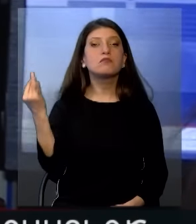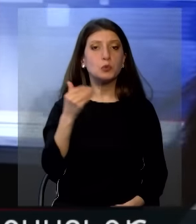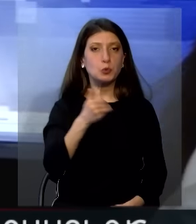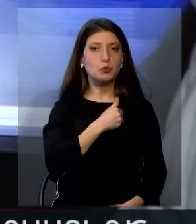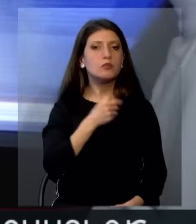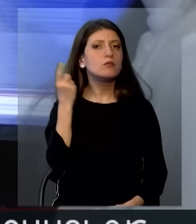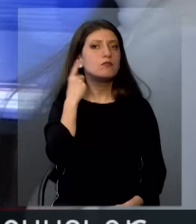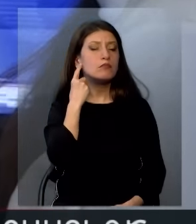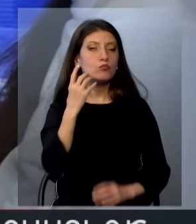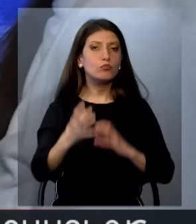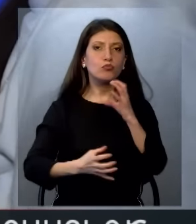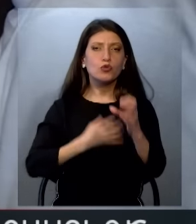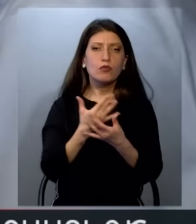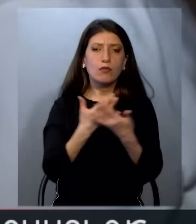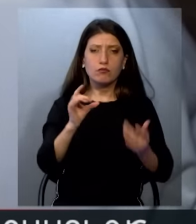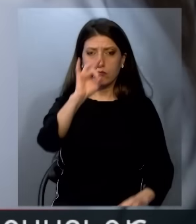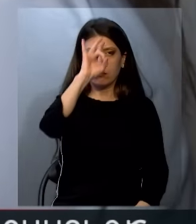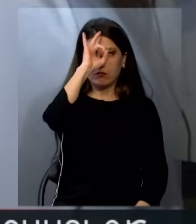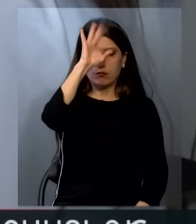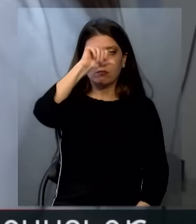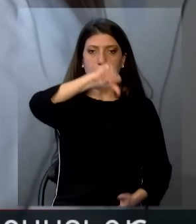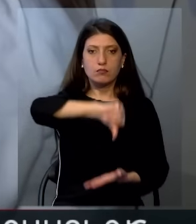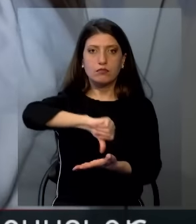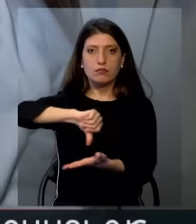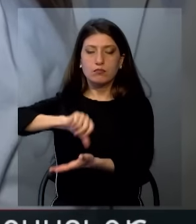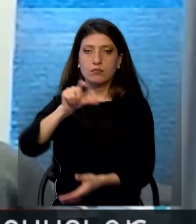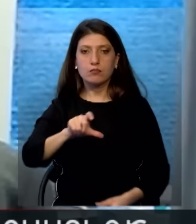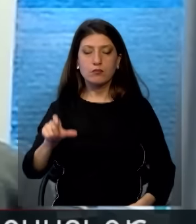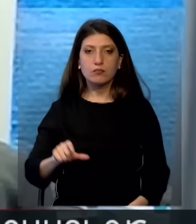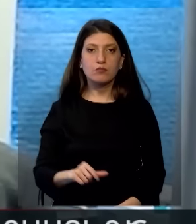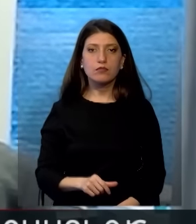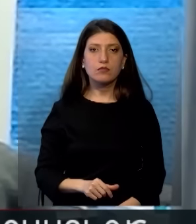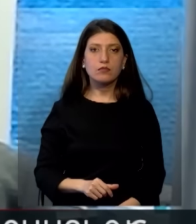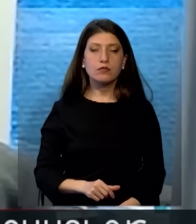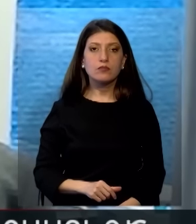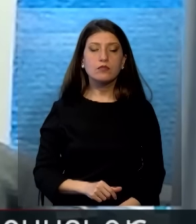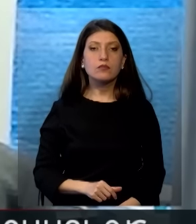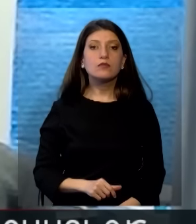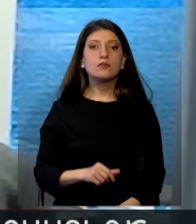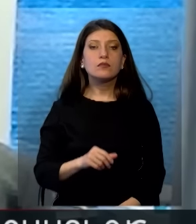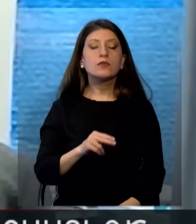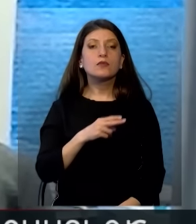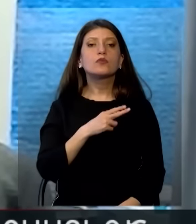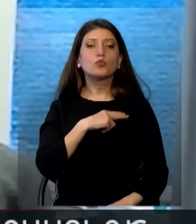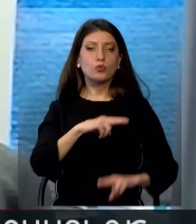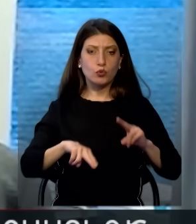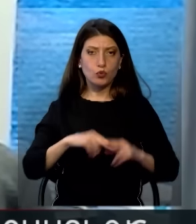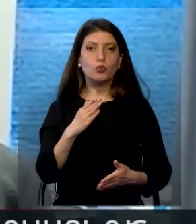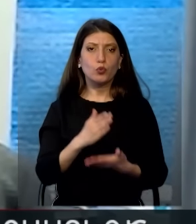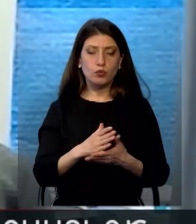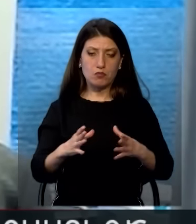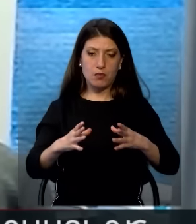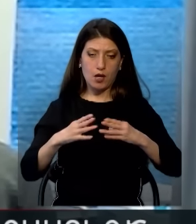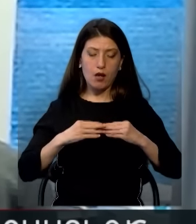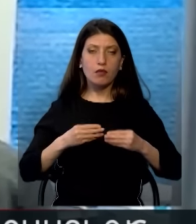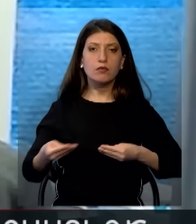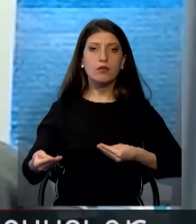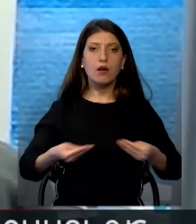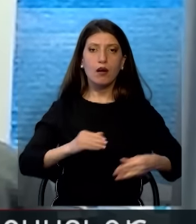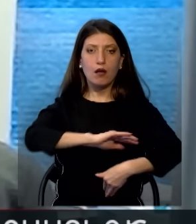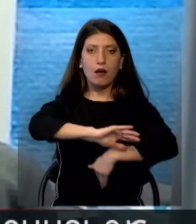նաև մի շարք միջազգային հեղինակավոր գործիչներ։ Գա դրամատրություն օժանդակելու, գա դրամատրություն մեզի հետ գործի լծվելու